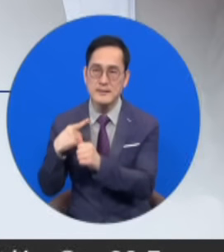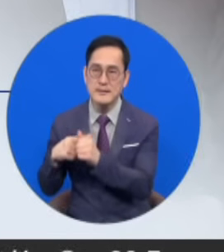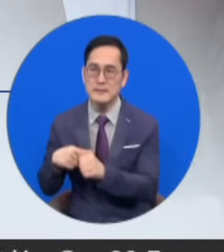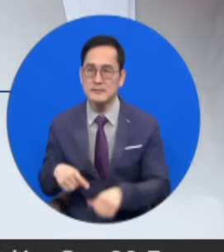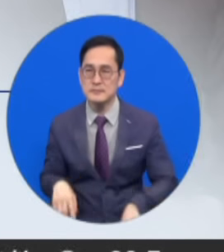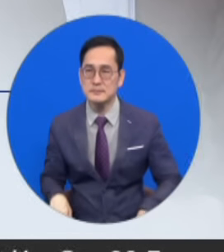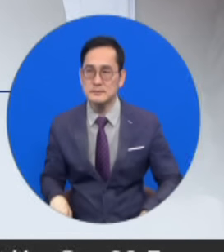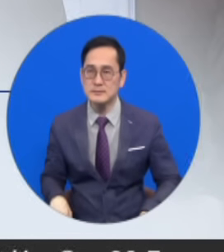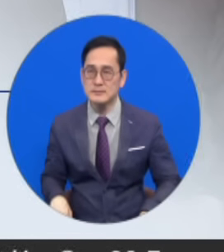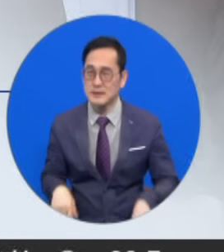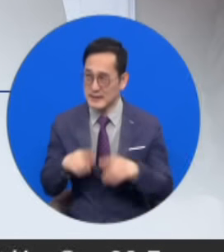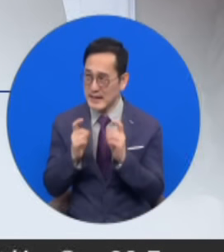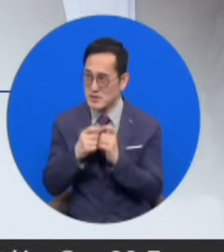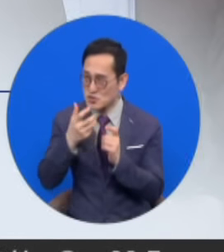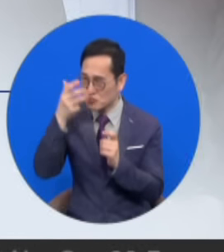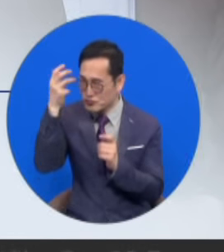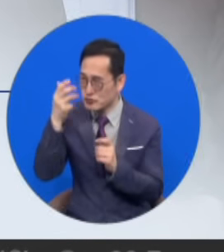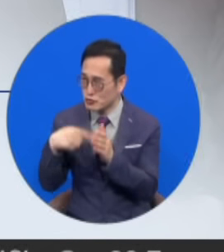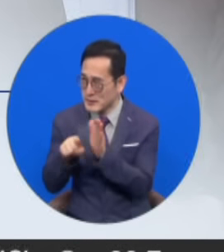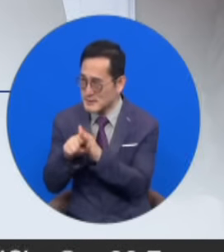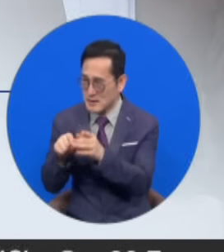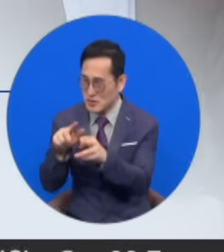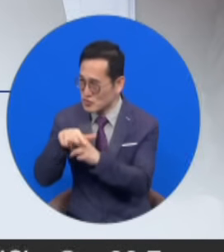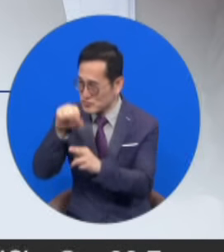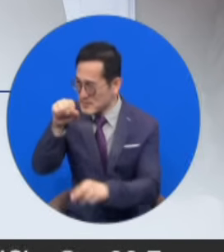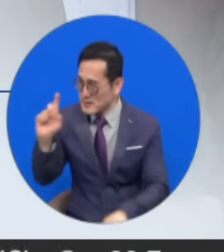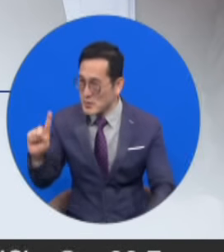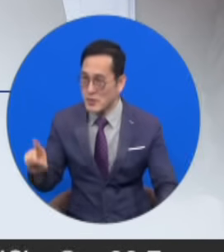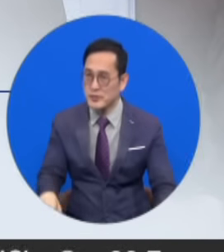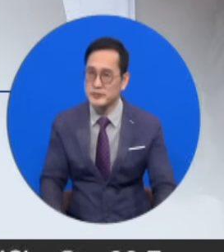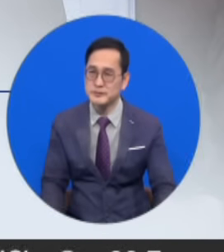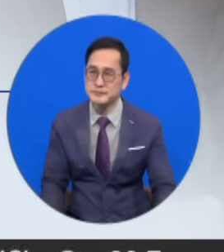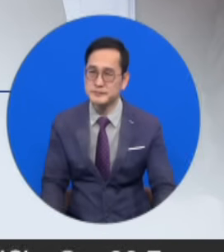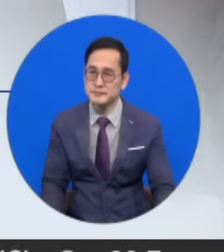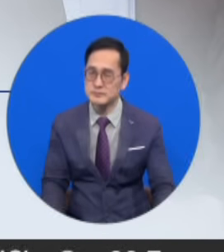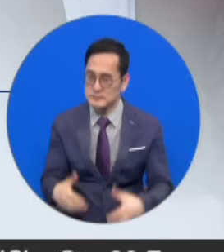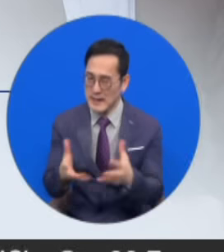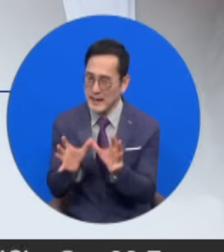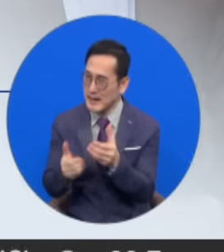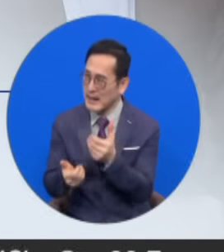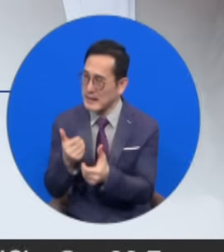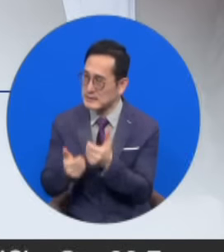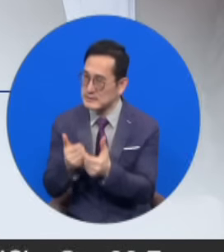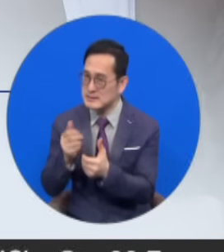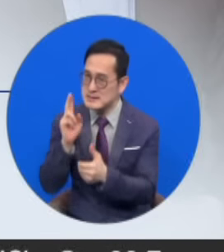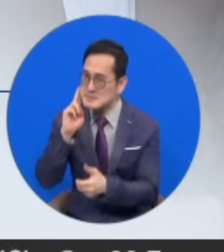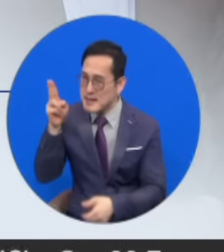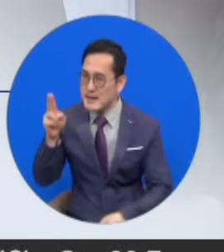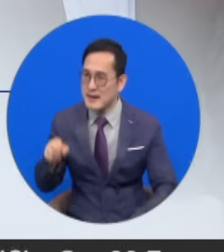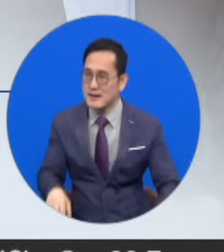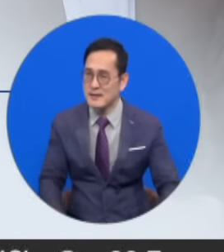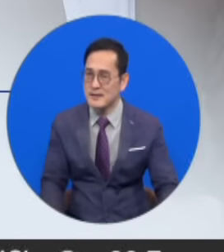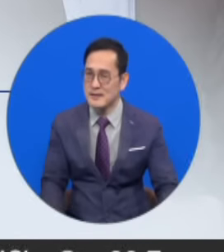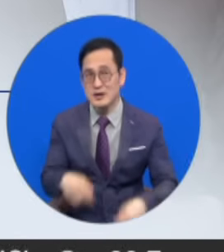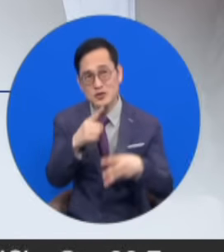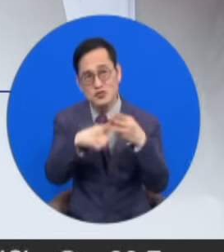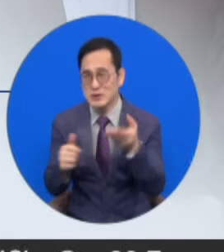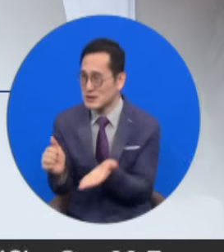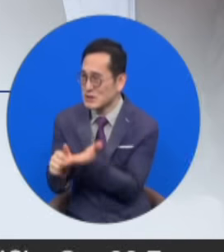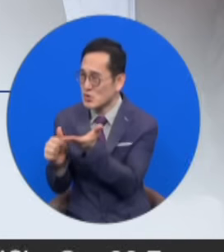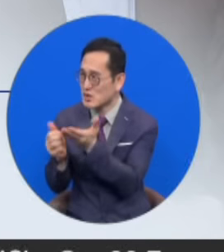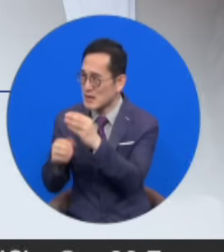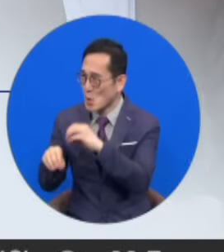개인적 야망을 위한 노골적 행보, 내부 갈등 촉발 당사자, 총선 참패 주책임자, 듣보잡 공천, 뻐꾸기 공천하지 않겠다, 키워준 윤을 배신했다, 글 다섯 개를